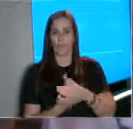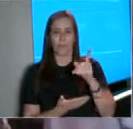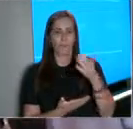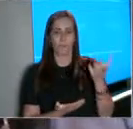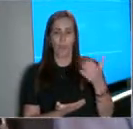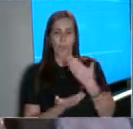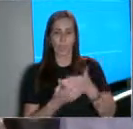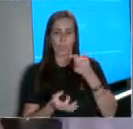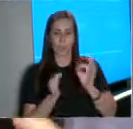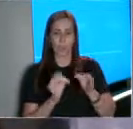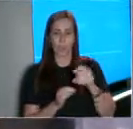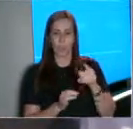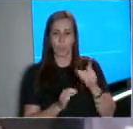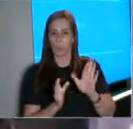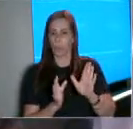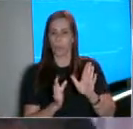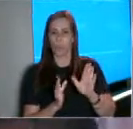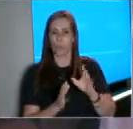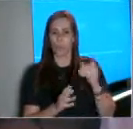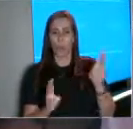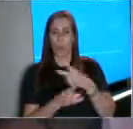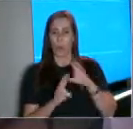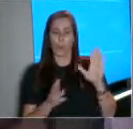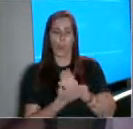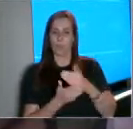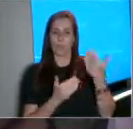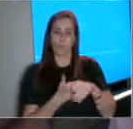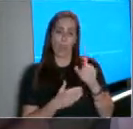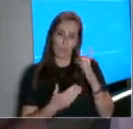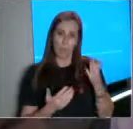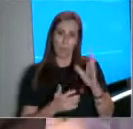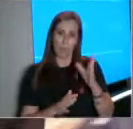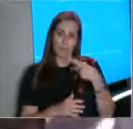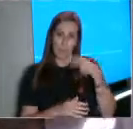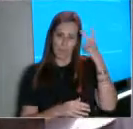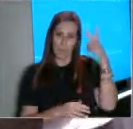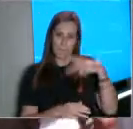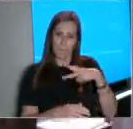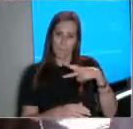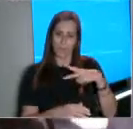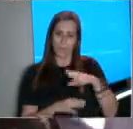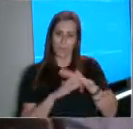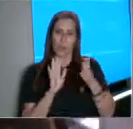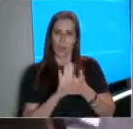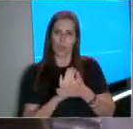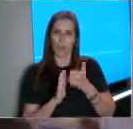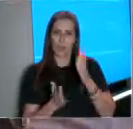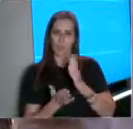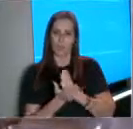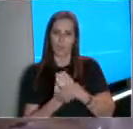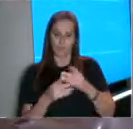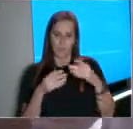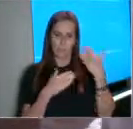הכל מנדלבליט הוא מלמעלה. הוא לא יכול לתת החלטה סופית, אבל כנראה לפי משהו מובן פה, שהכל הולך